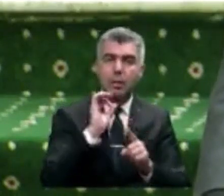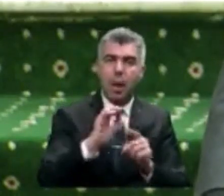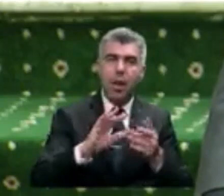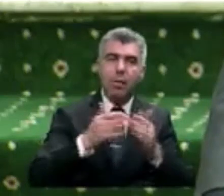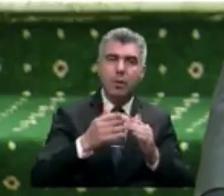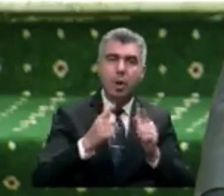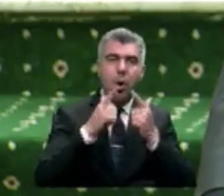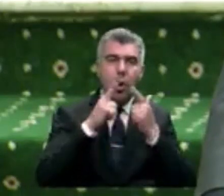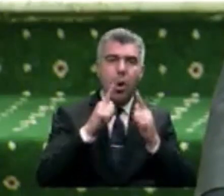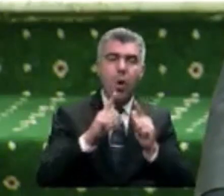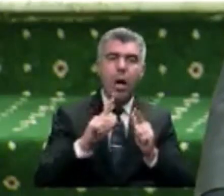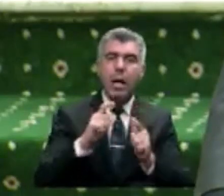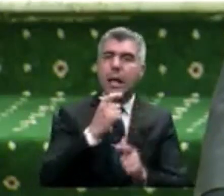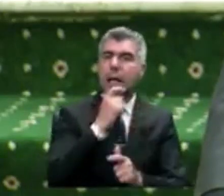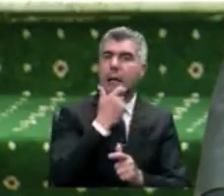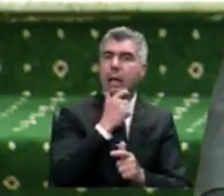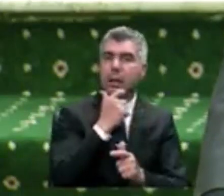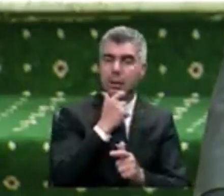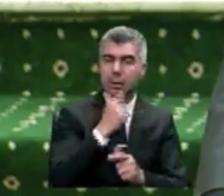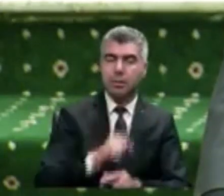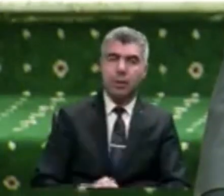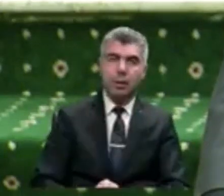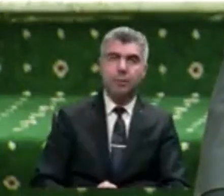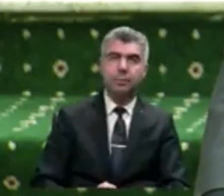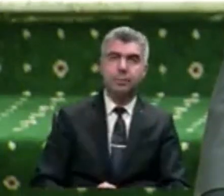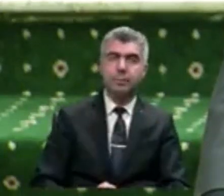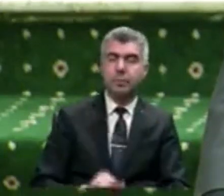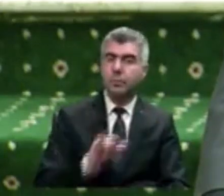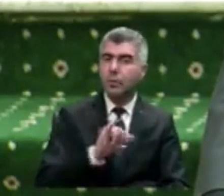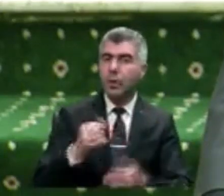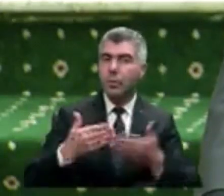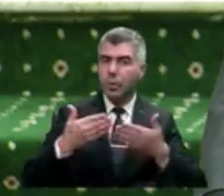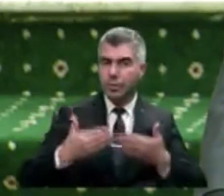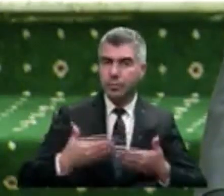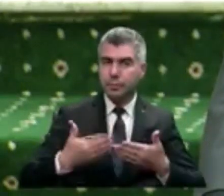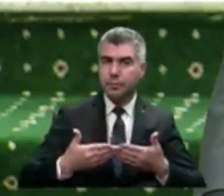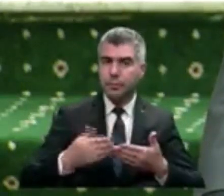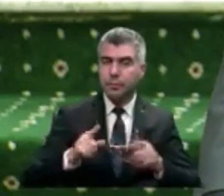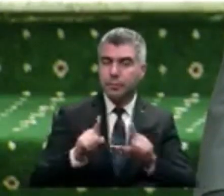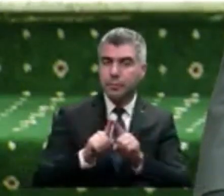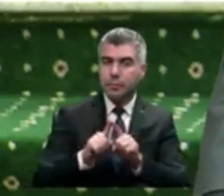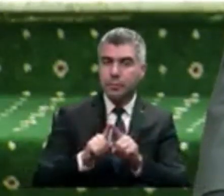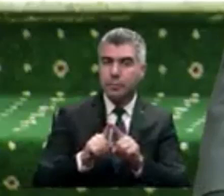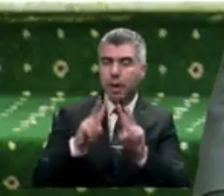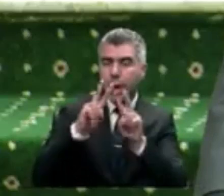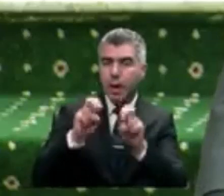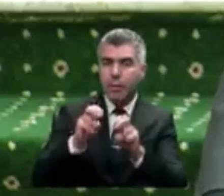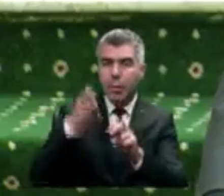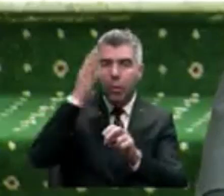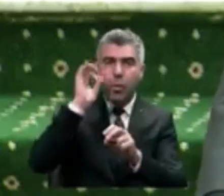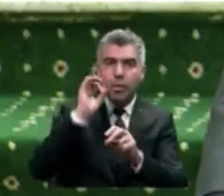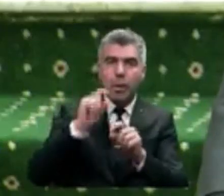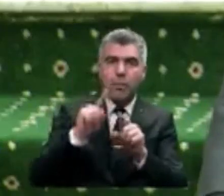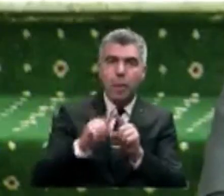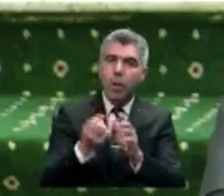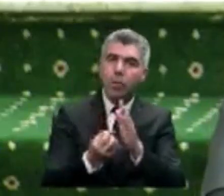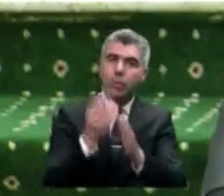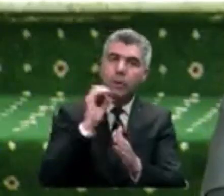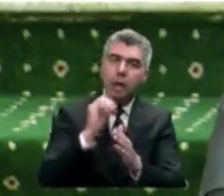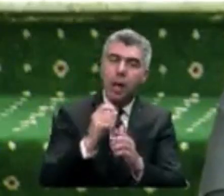واللغه الانجليزيه حيث لم يعد مقبولا اليوم ان نصادف باحثا في الدكتوراه غير مدرك للتطورات